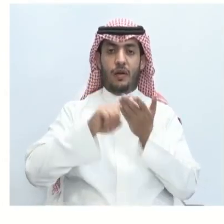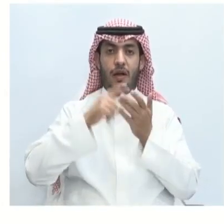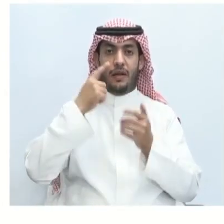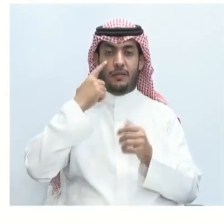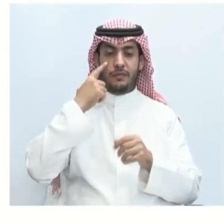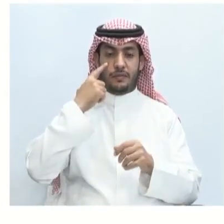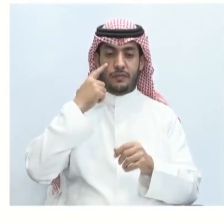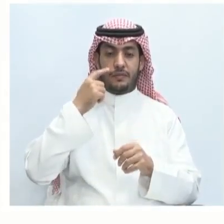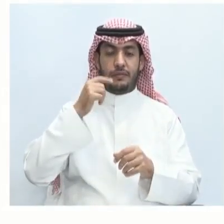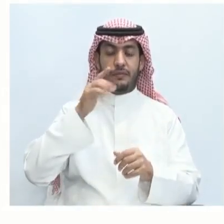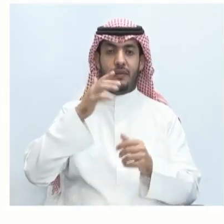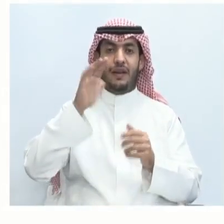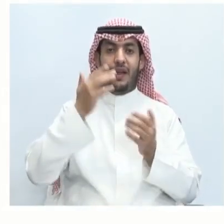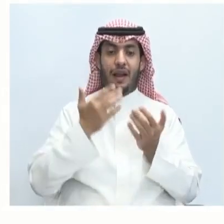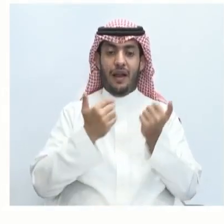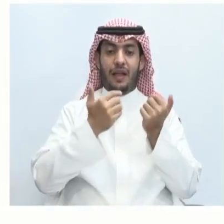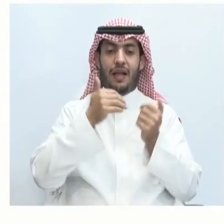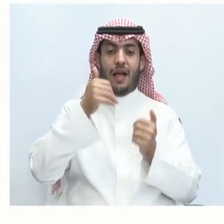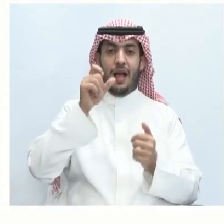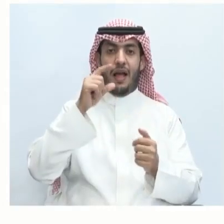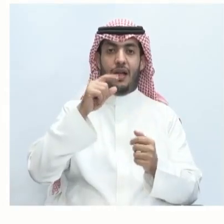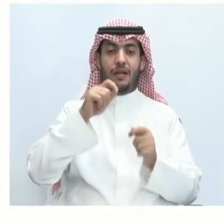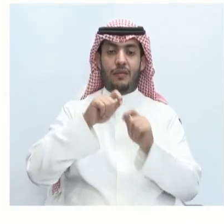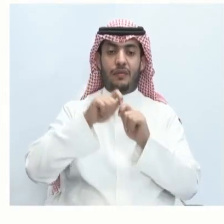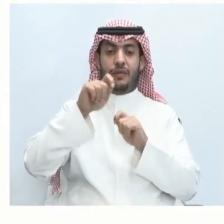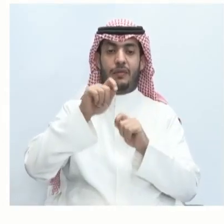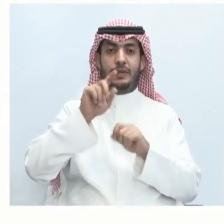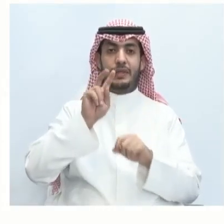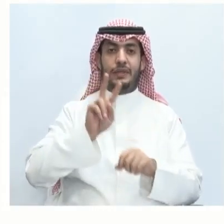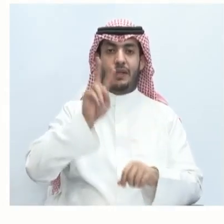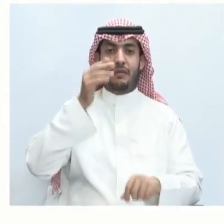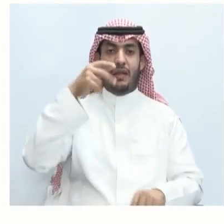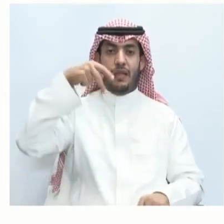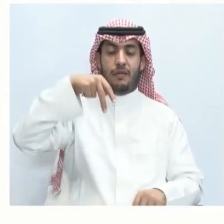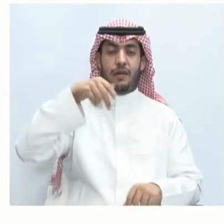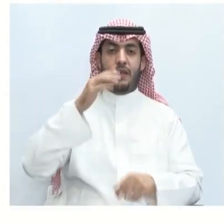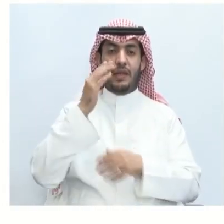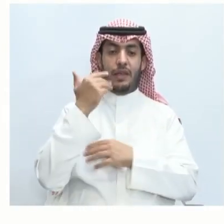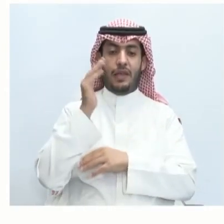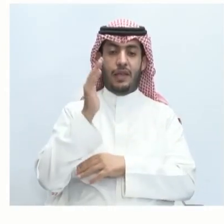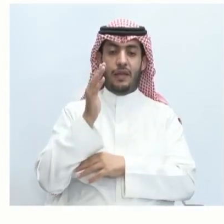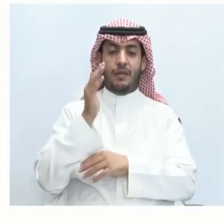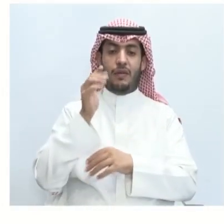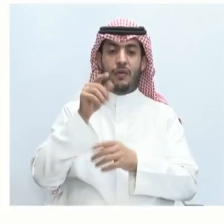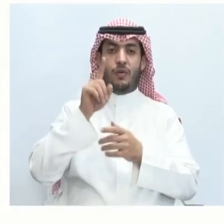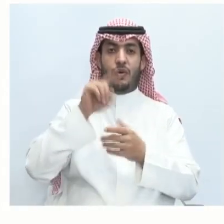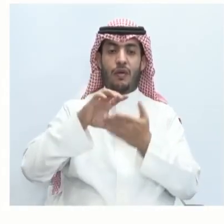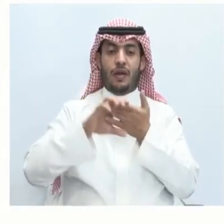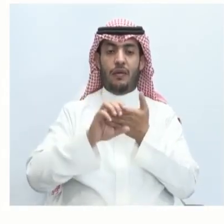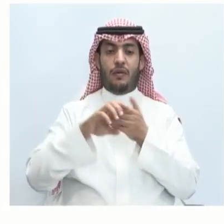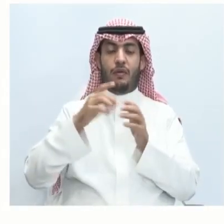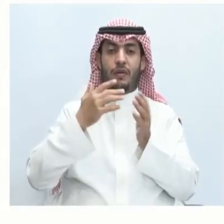ابنائي بناتي هنا يقول ركض خالد مسافه سبعه على ثمانيه كيلو متر يوم الاربعاء